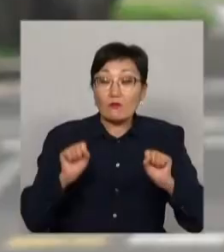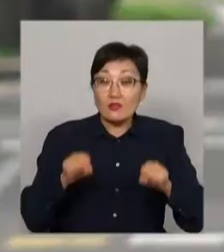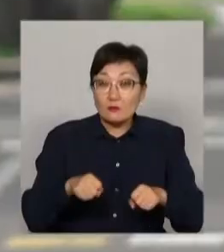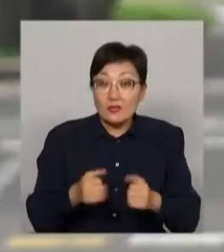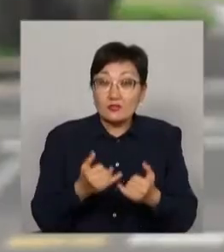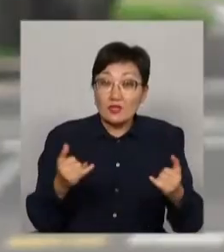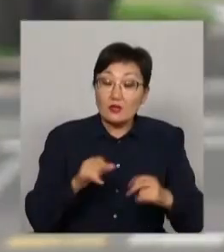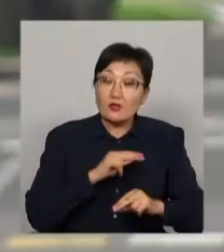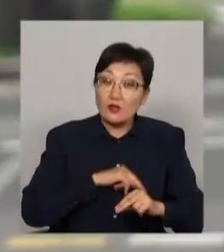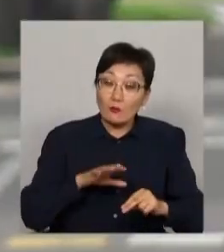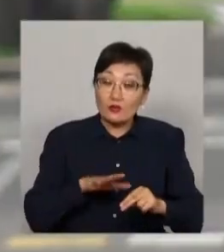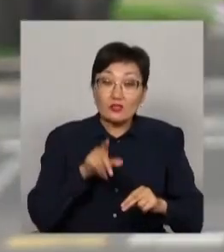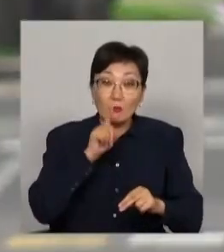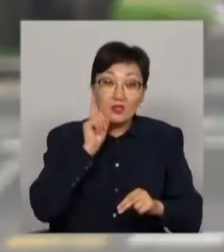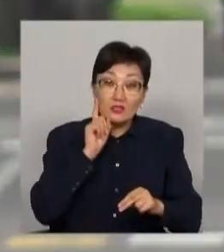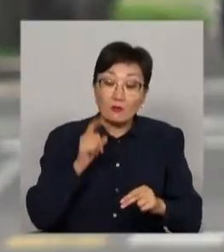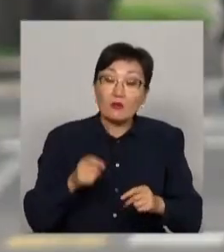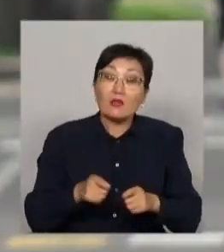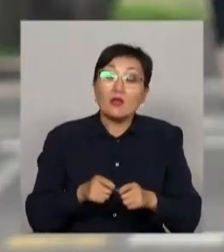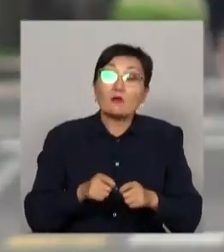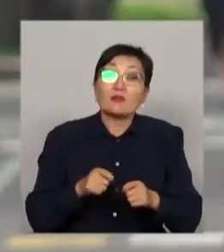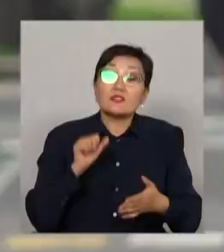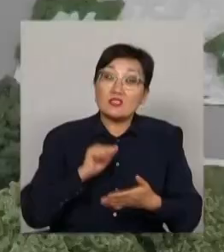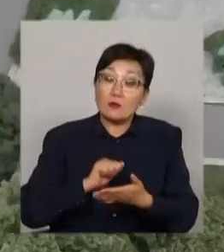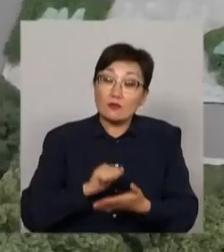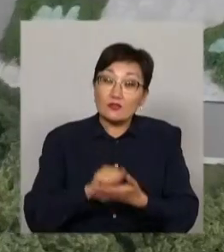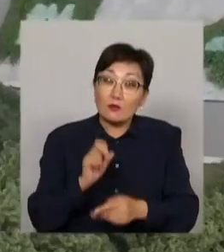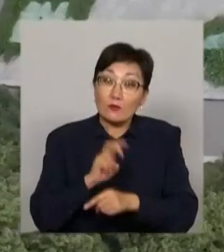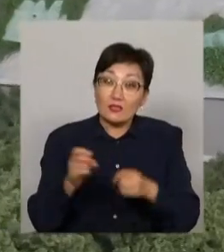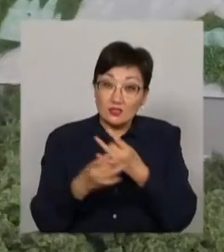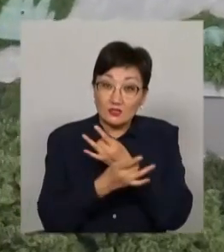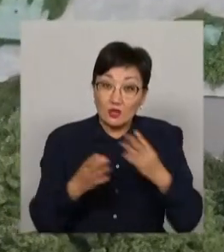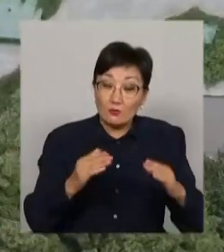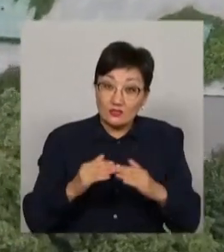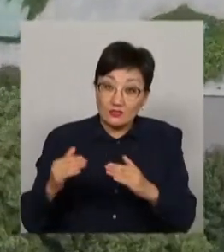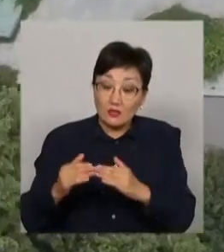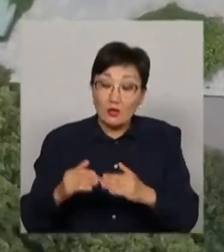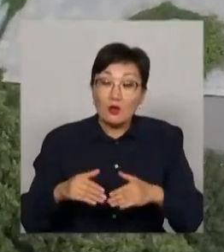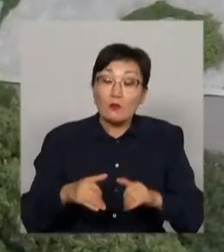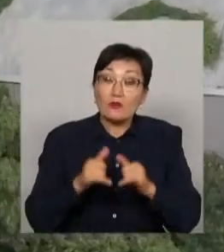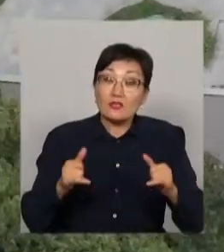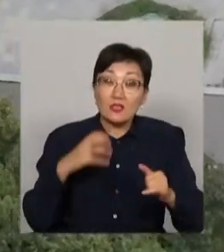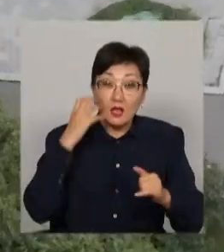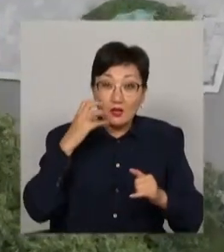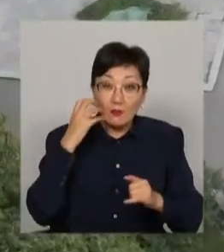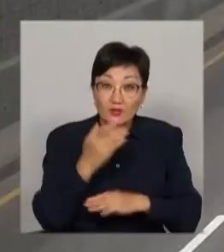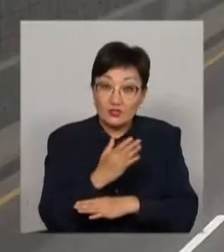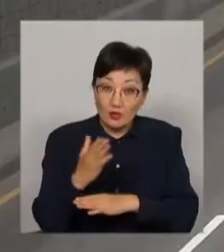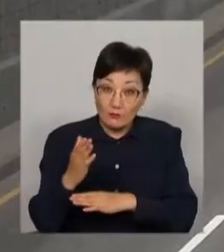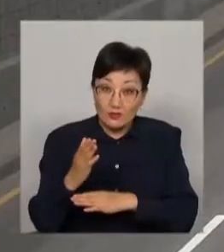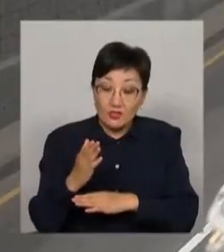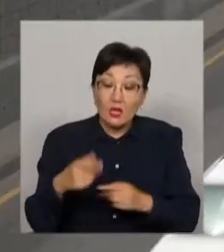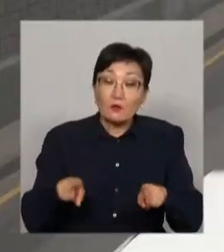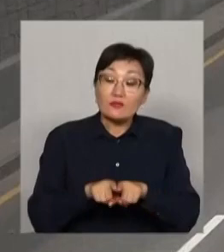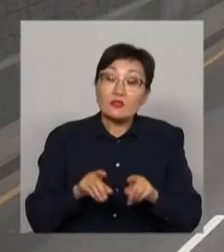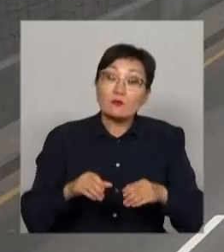для неработающей молодежи, сделать абонементы для посещения культурных объектов, продвигать яблочный бренд. В числе инициатив